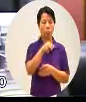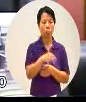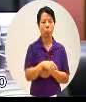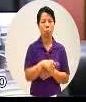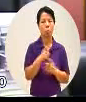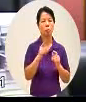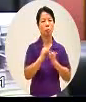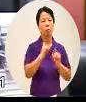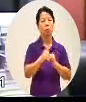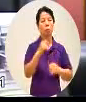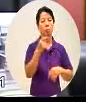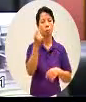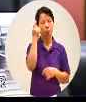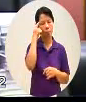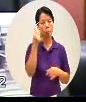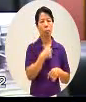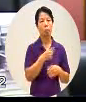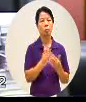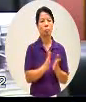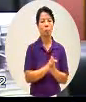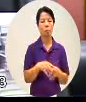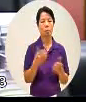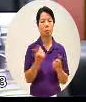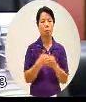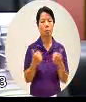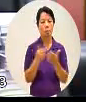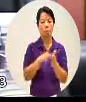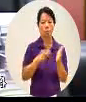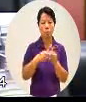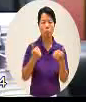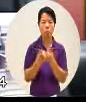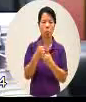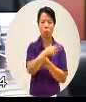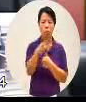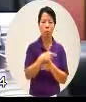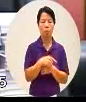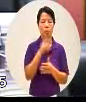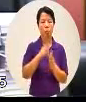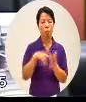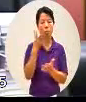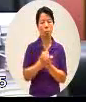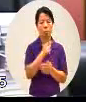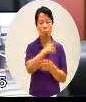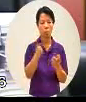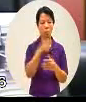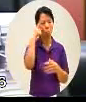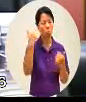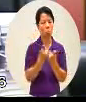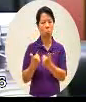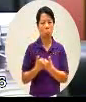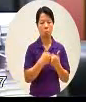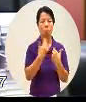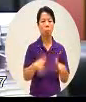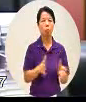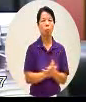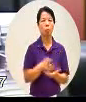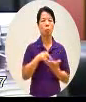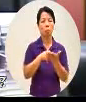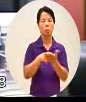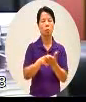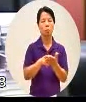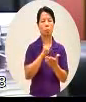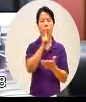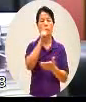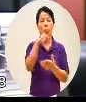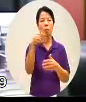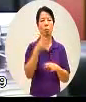啊，这哦，开过几啊摆说明会，真正人大家拢有够反对，有够反对的，包括嘛有向市长顶前过。我希望